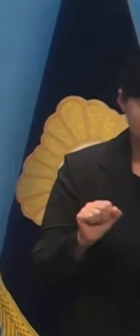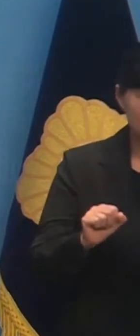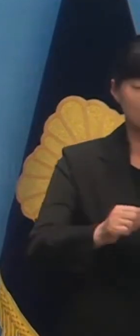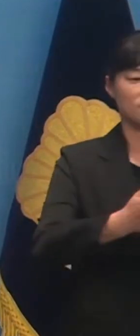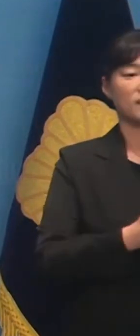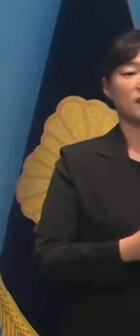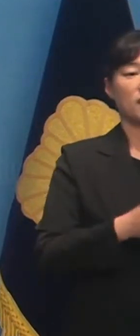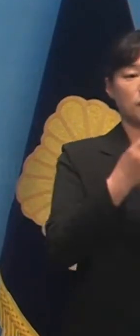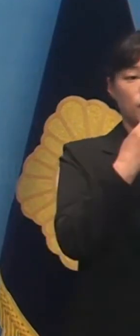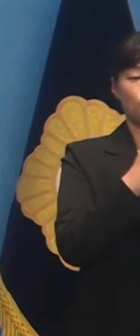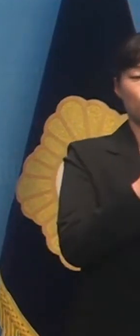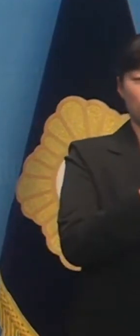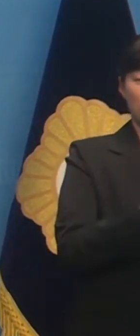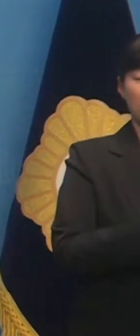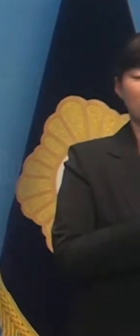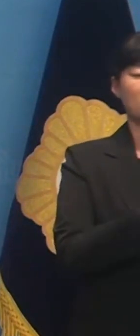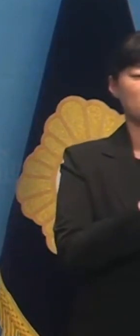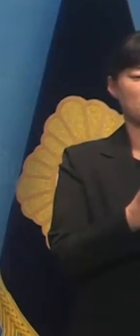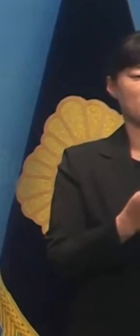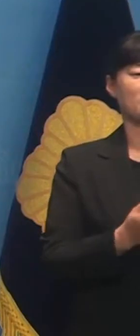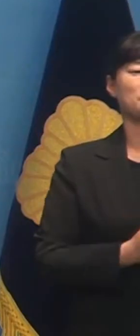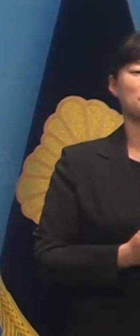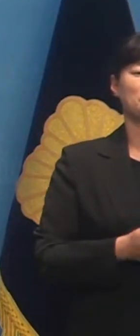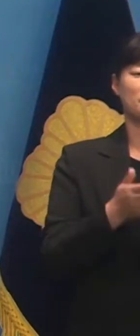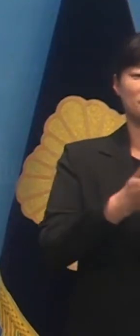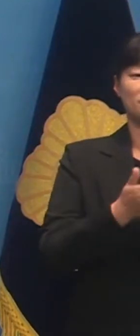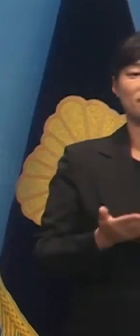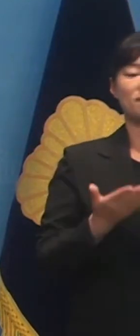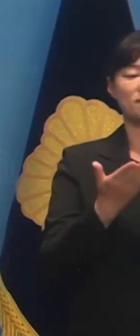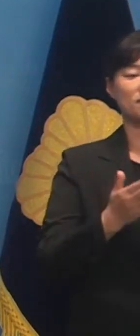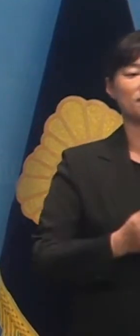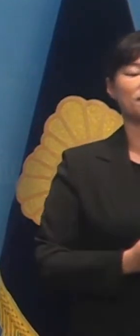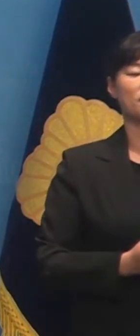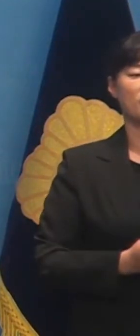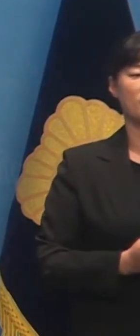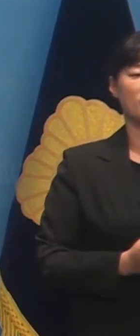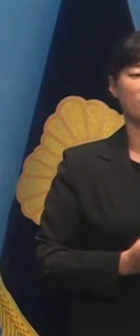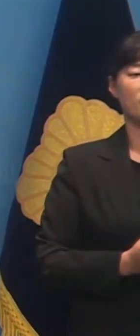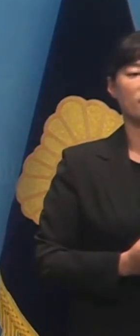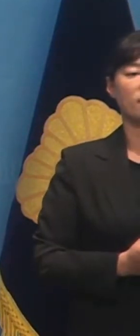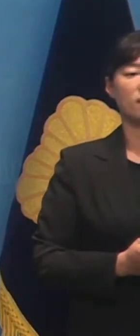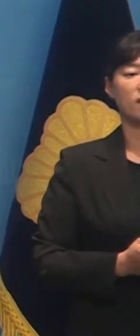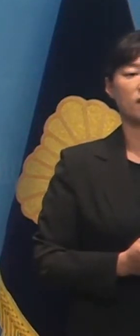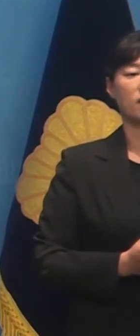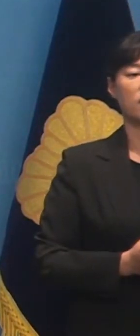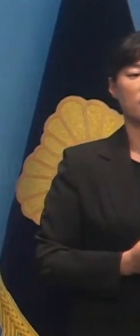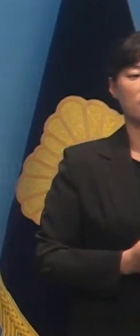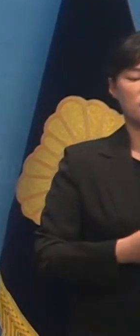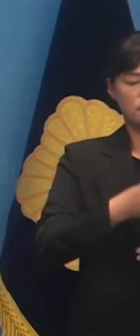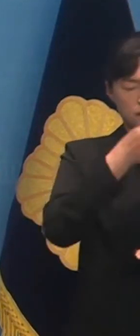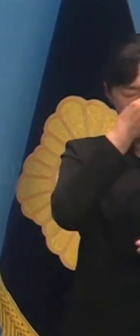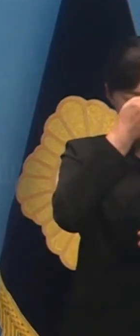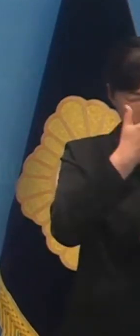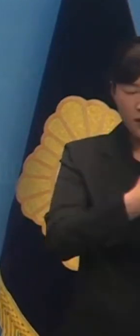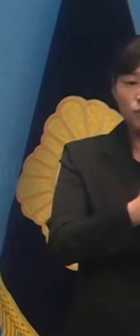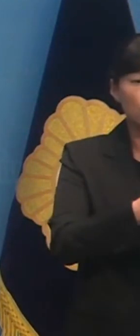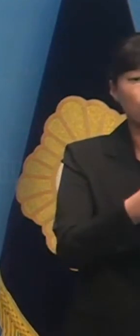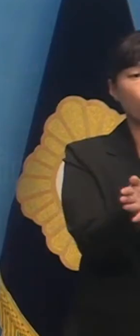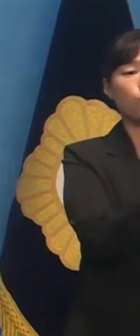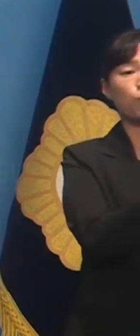안녕하십니까. 더불어민주당 대변인 한민수입니다. 논평을 발표하겠습니다. 속고